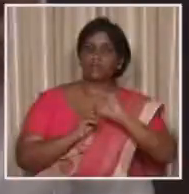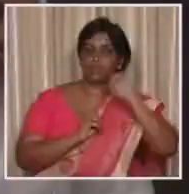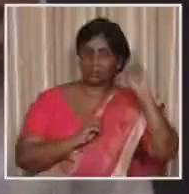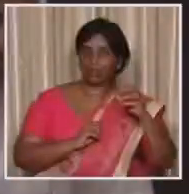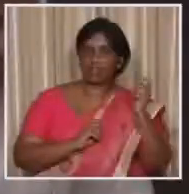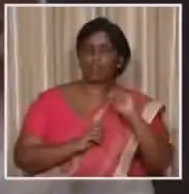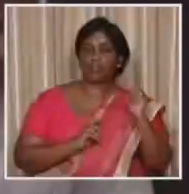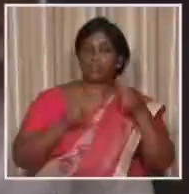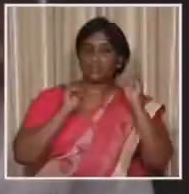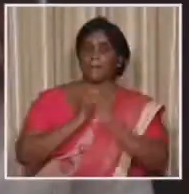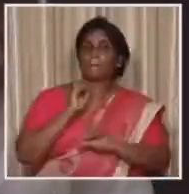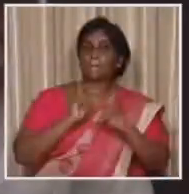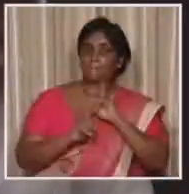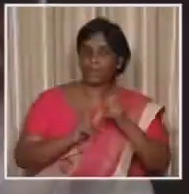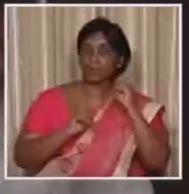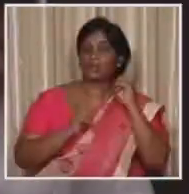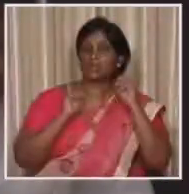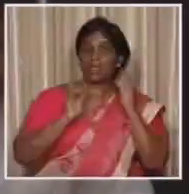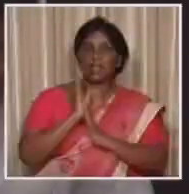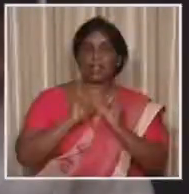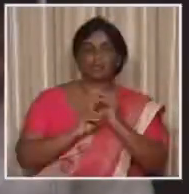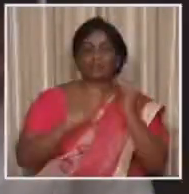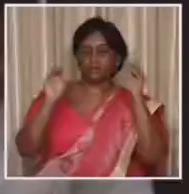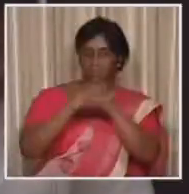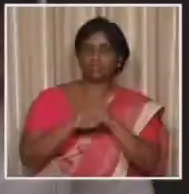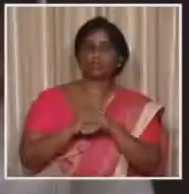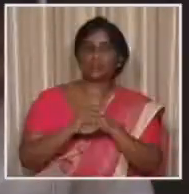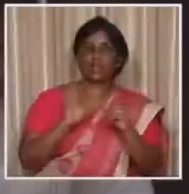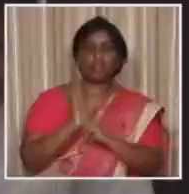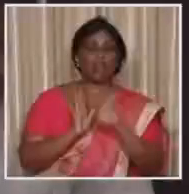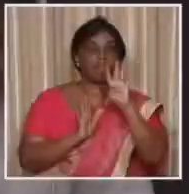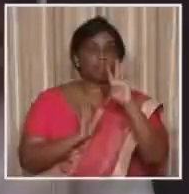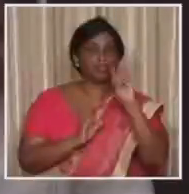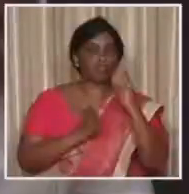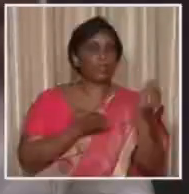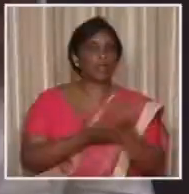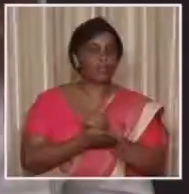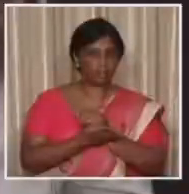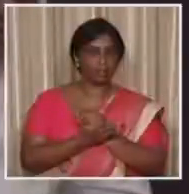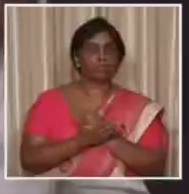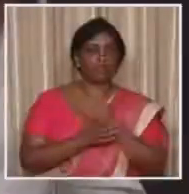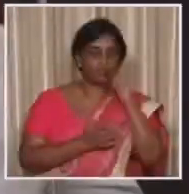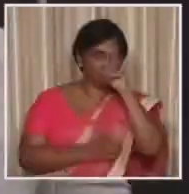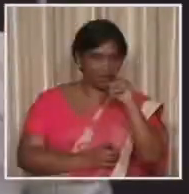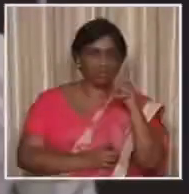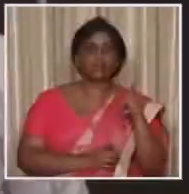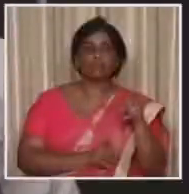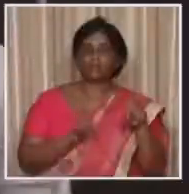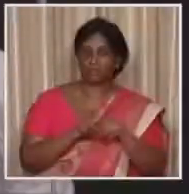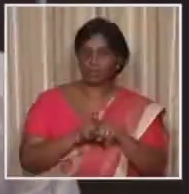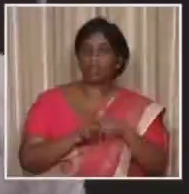aluth karyalaya kiyanne krida amatyanse krida emathuma karyalayata etuma Laksa Hatalis Tunak getting Iturukarno, Maitane Masakata,